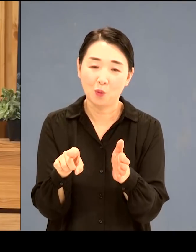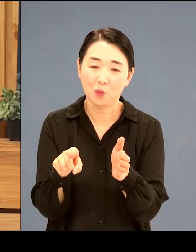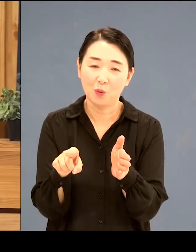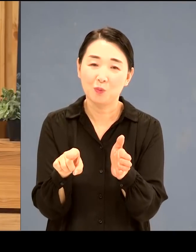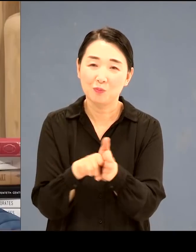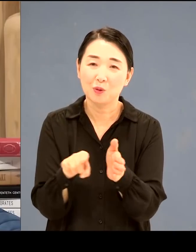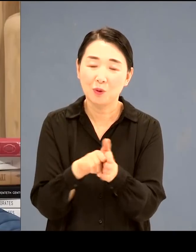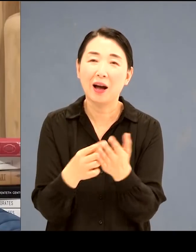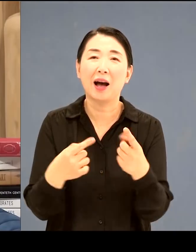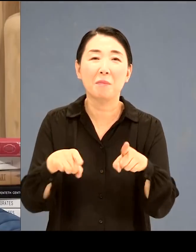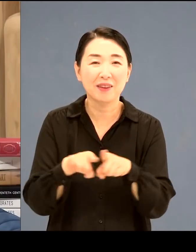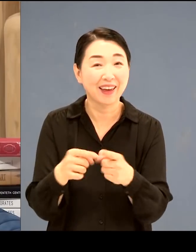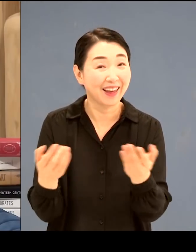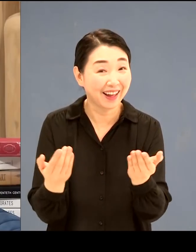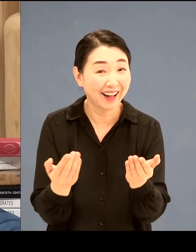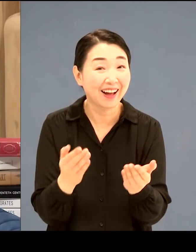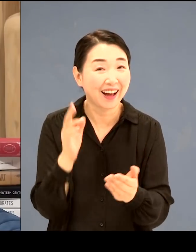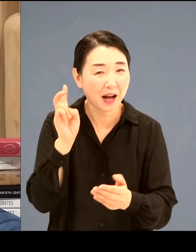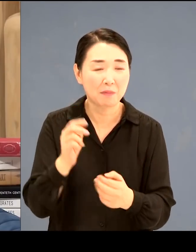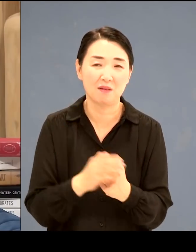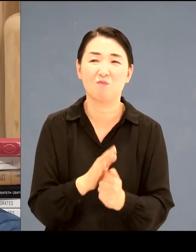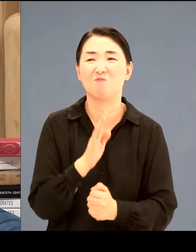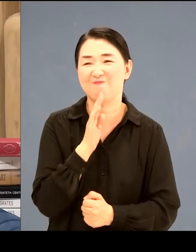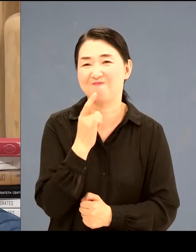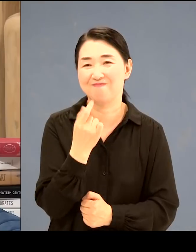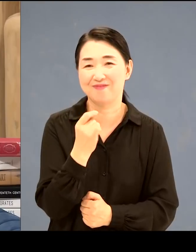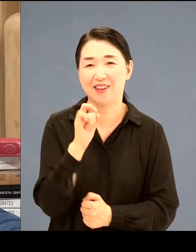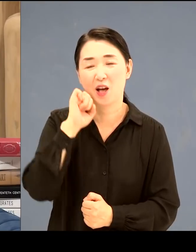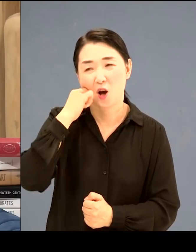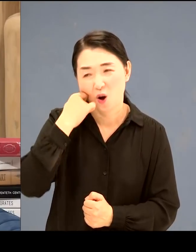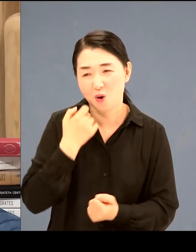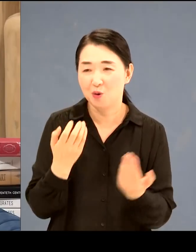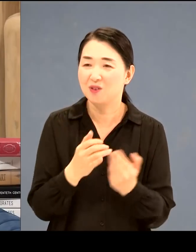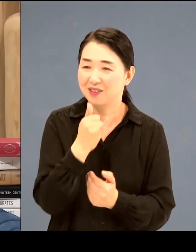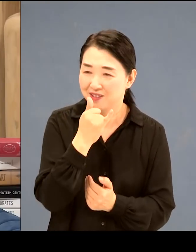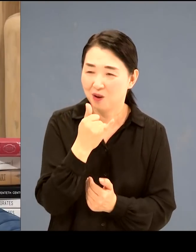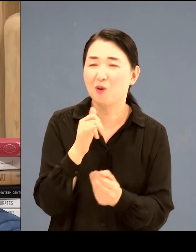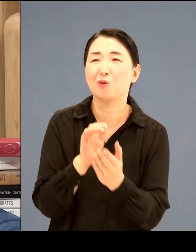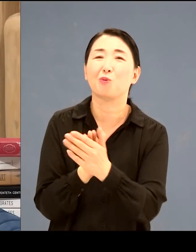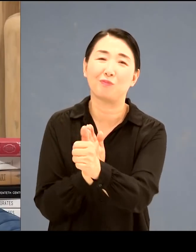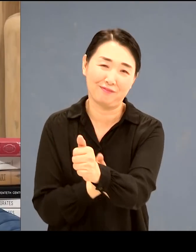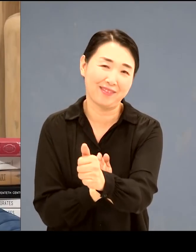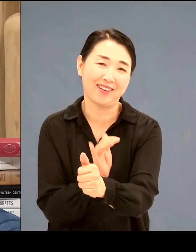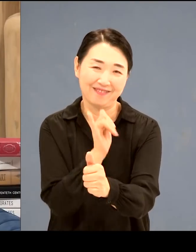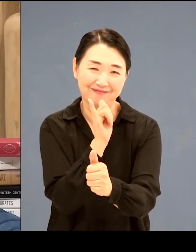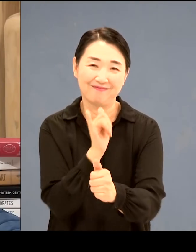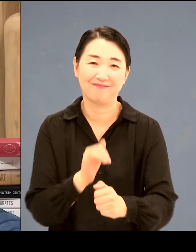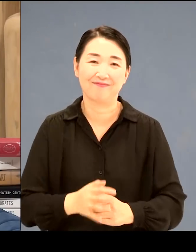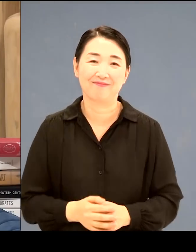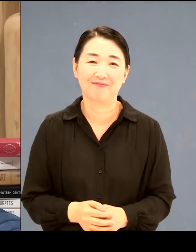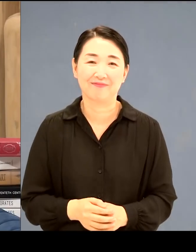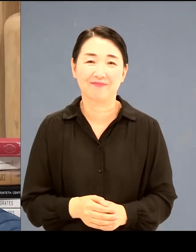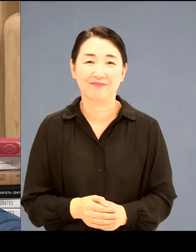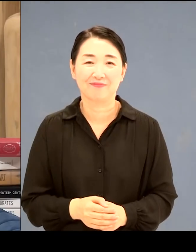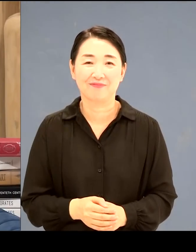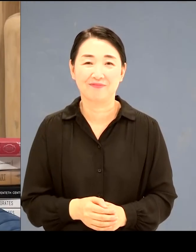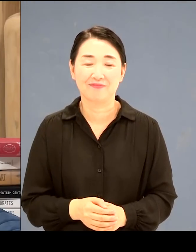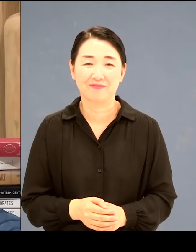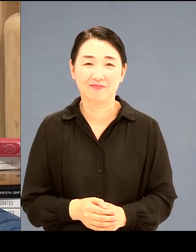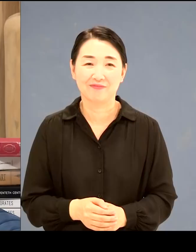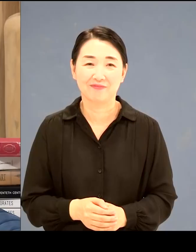좀 되셨겠네요. 네, 뭐 어려운 일 있으면은 네. 기도 부탁하고 네. 그리고 그